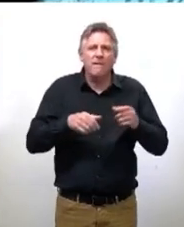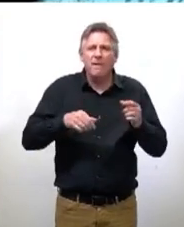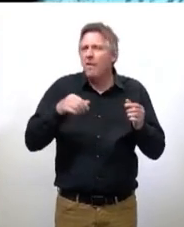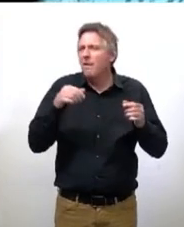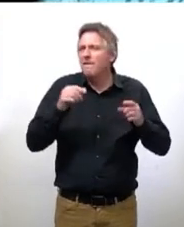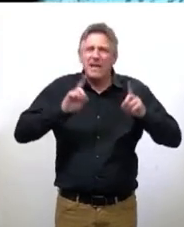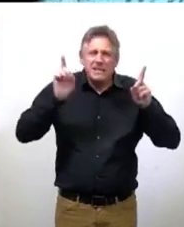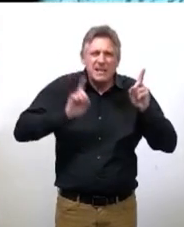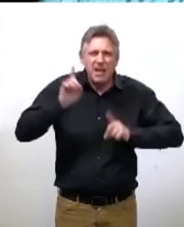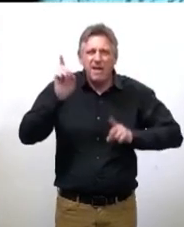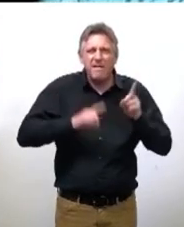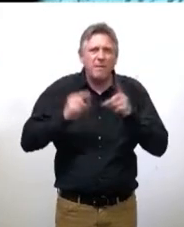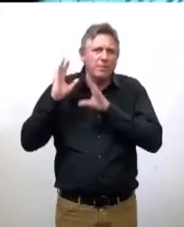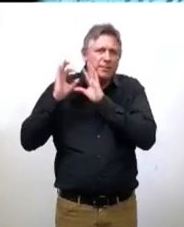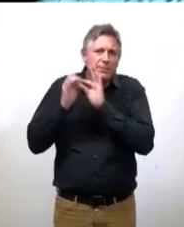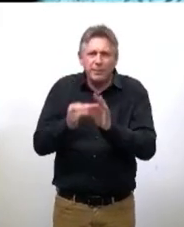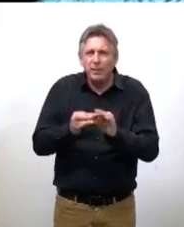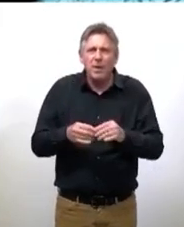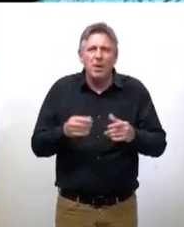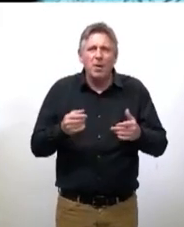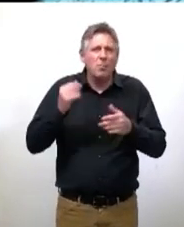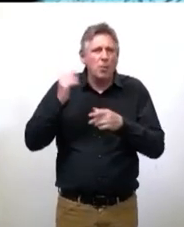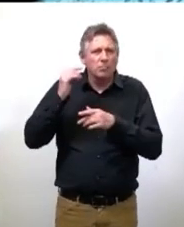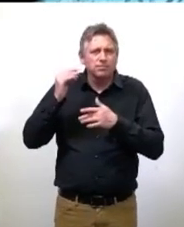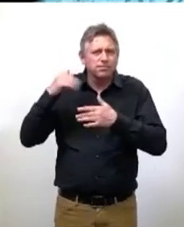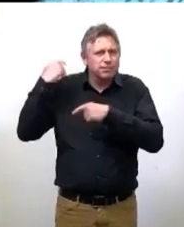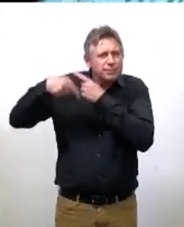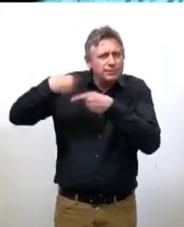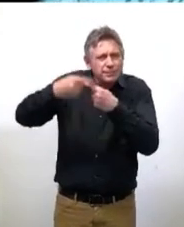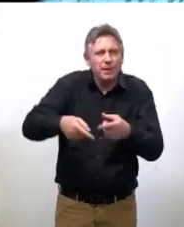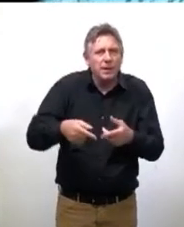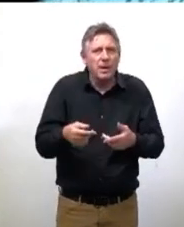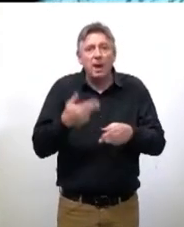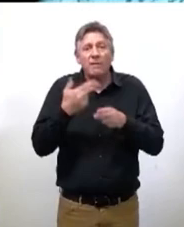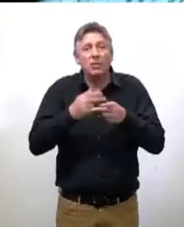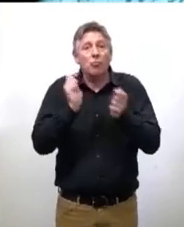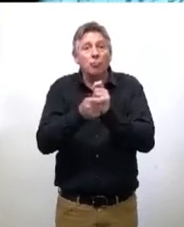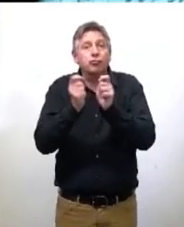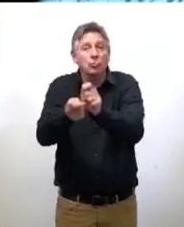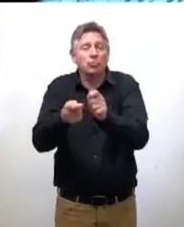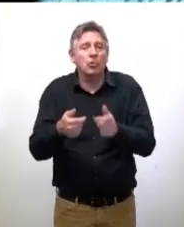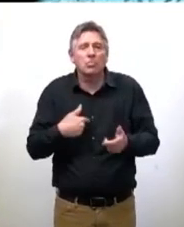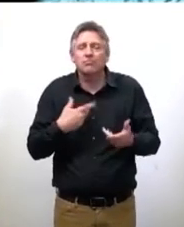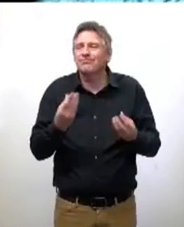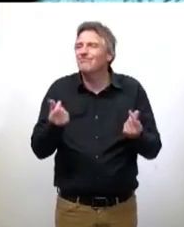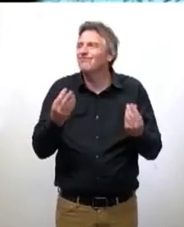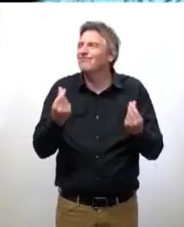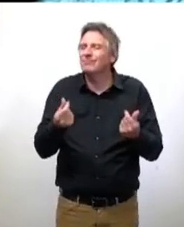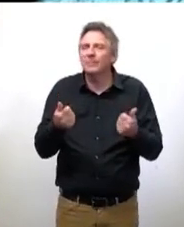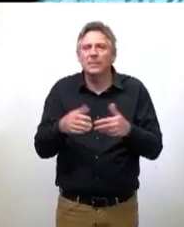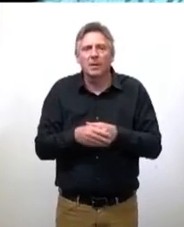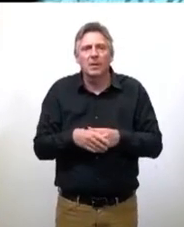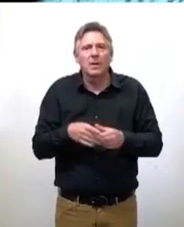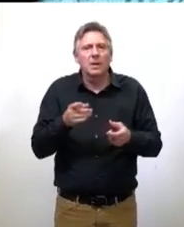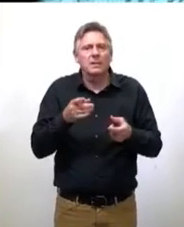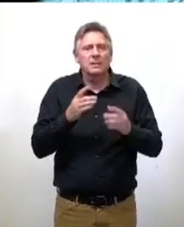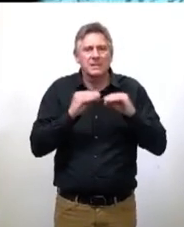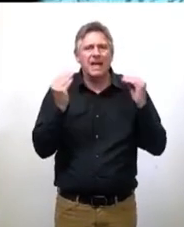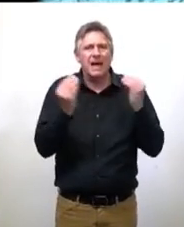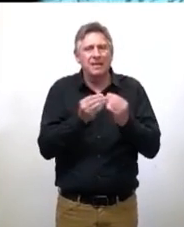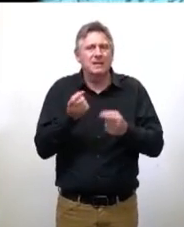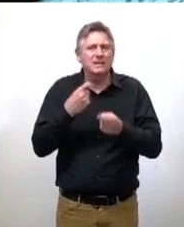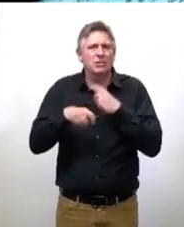fluctuant au gré des contrats les plus offrants. Je demeure intimement persuadé qu'un stade à l'identité historique forte